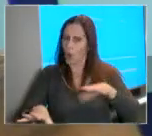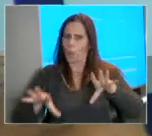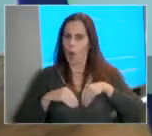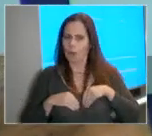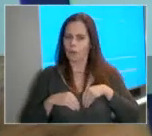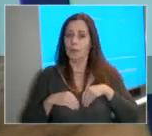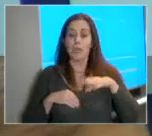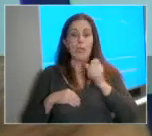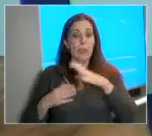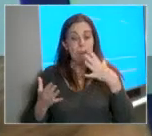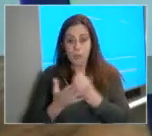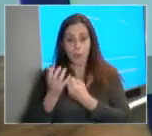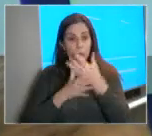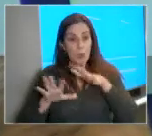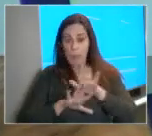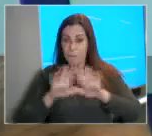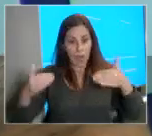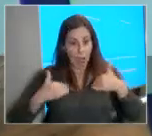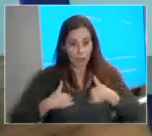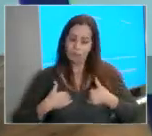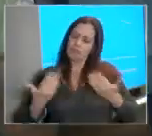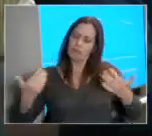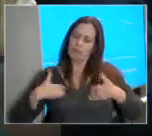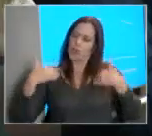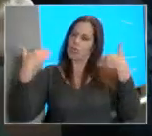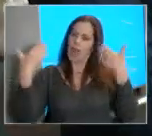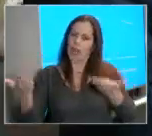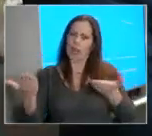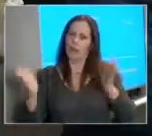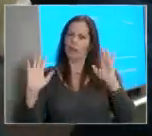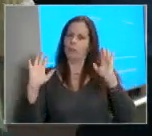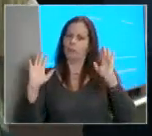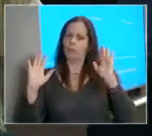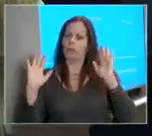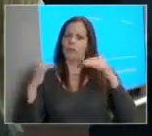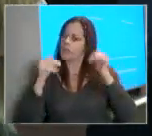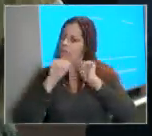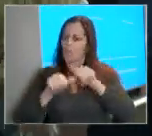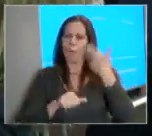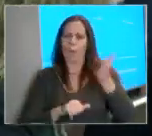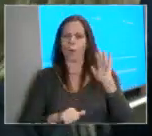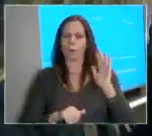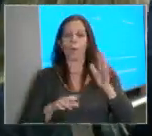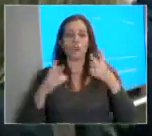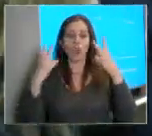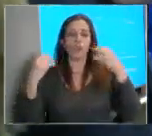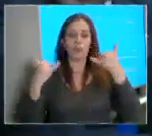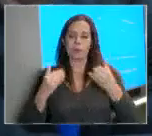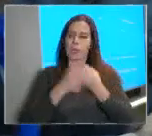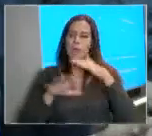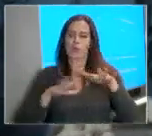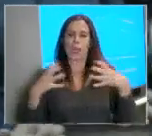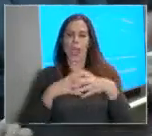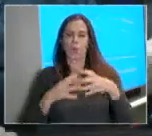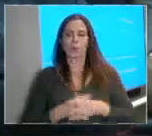מוכנים. במידה והם יצליחו להקים ממשלה בלעדינו, אנחנו ניתן להם את 8 הקולות שלנו בחינם, נתמוך מבחוץ, כי מה שחשוב כרגע זה להקים